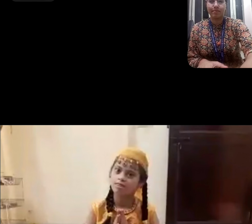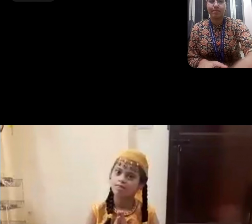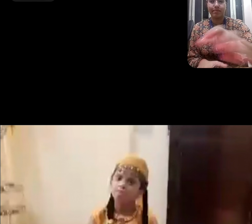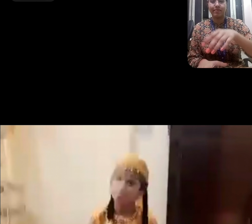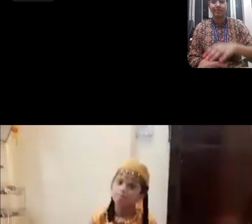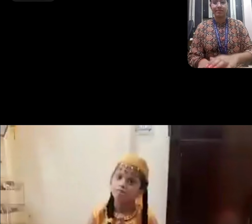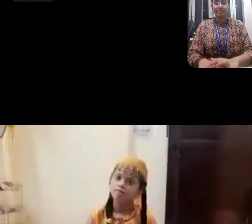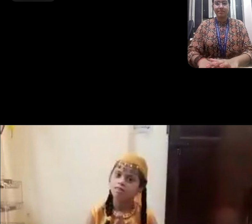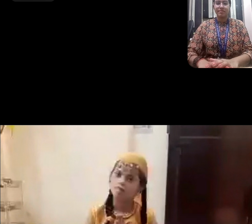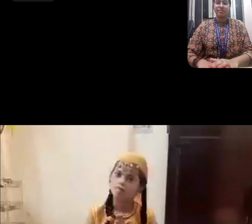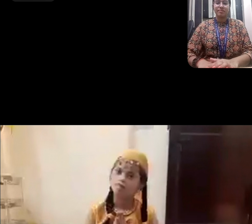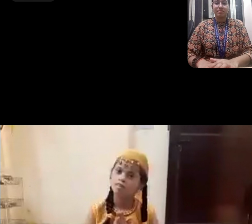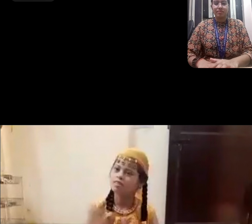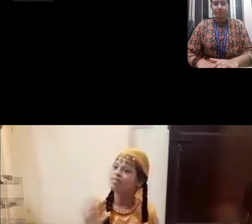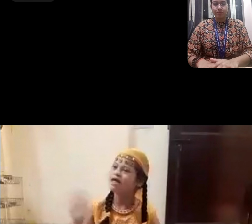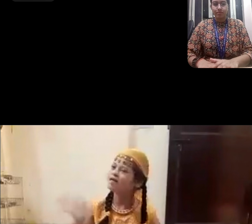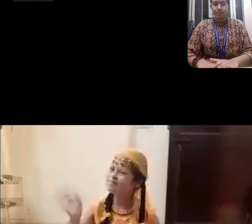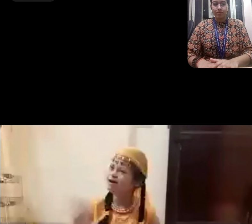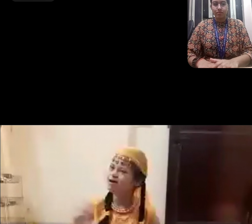ठीक है बैठो बैठो, गाना नहीं।